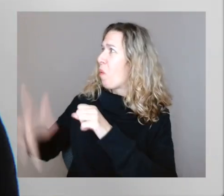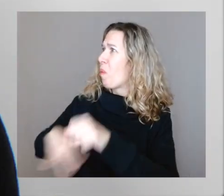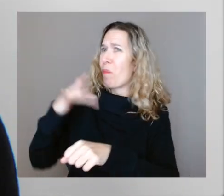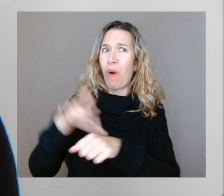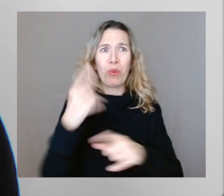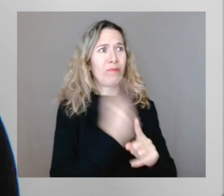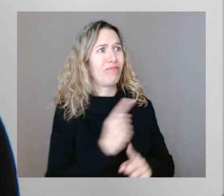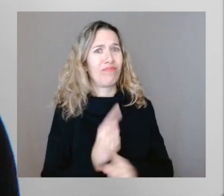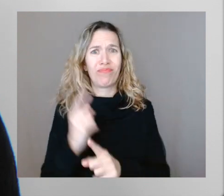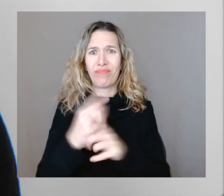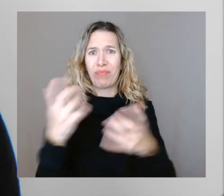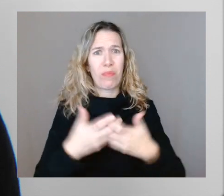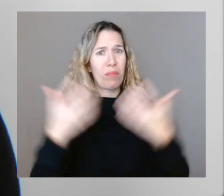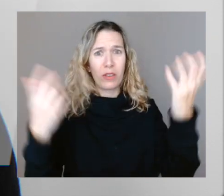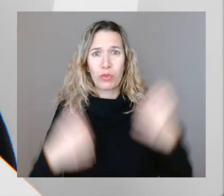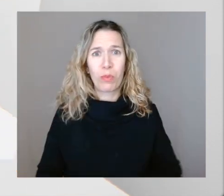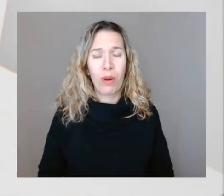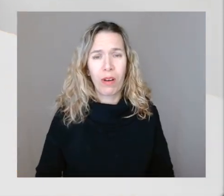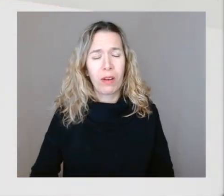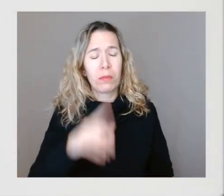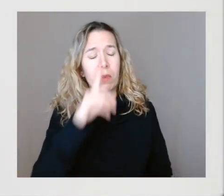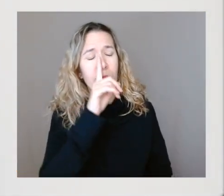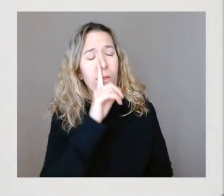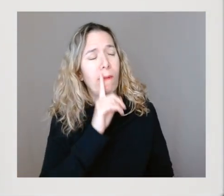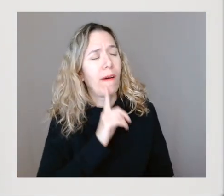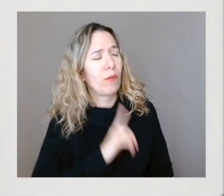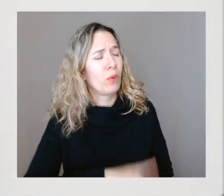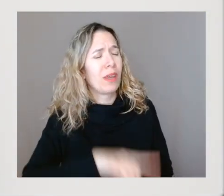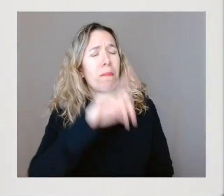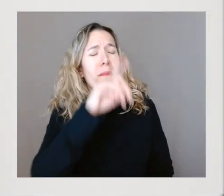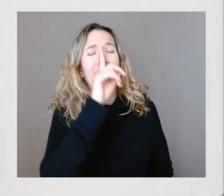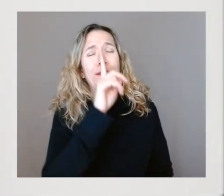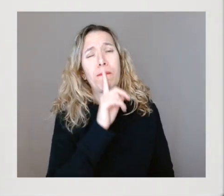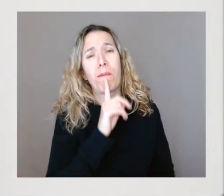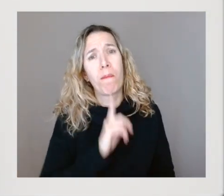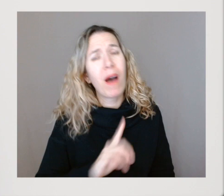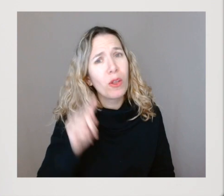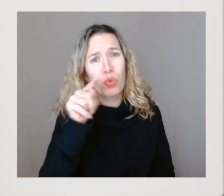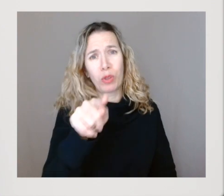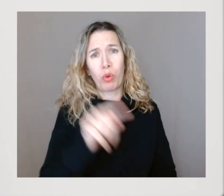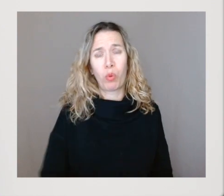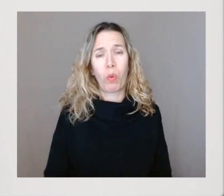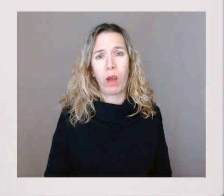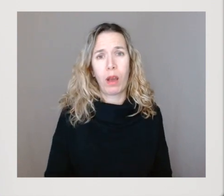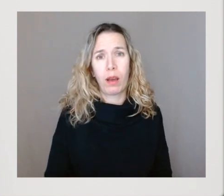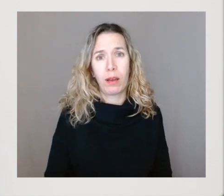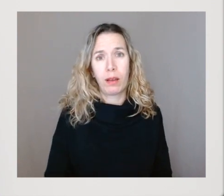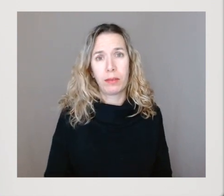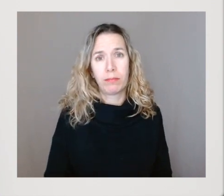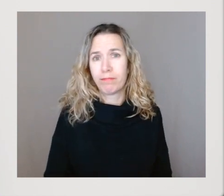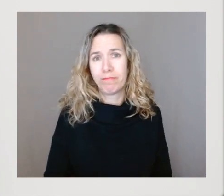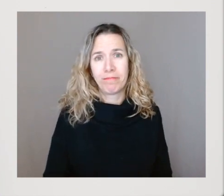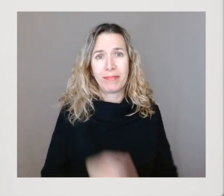inadéquat. Et je m'ennuie tellement, mais tellement de toi.